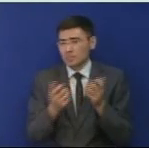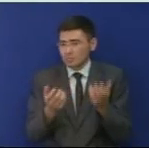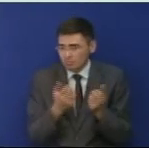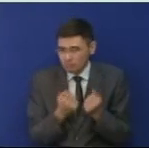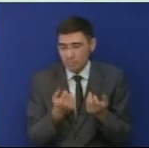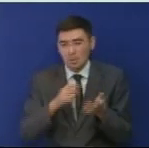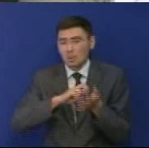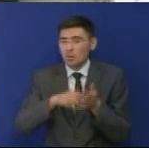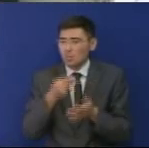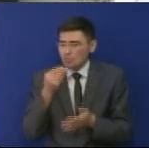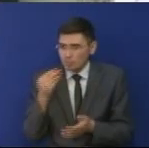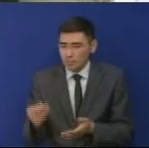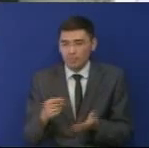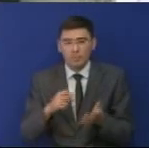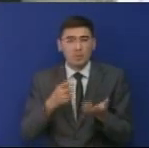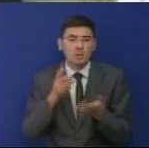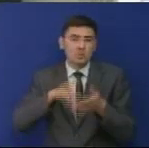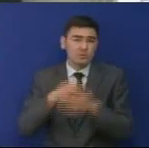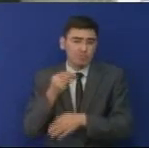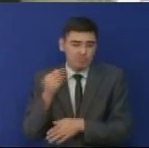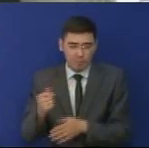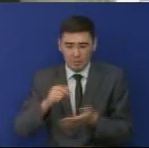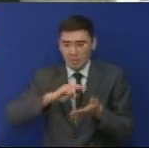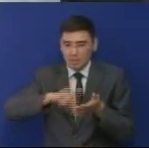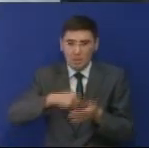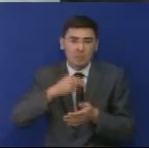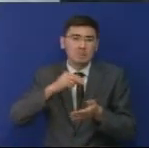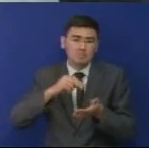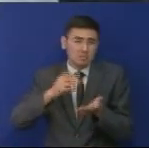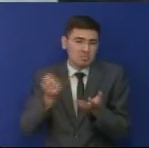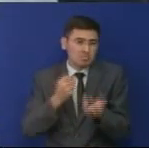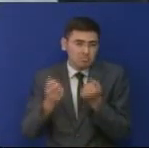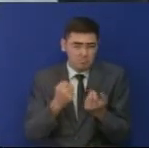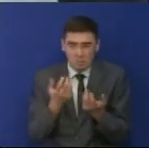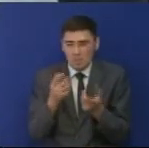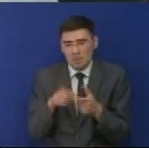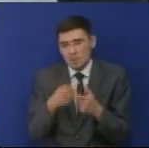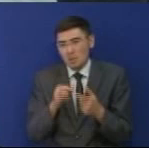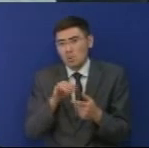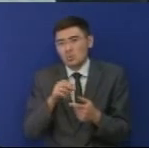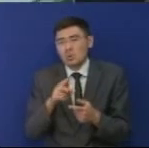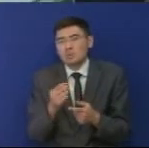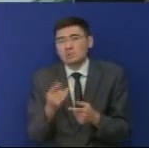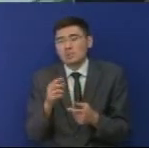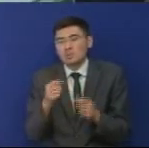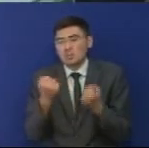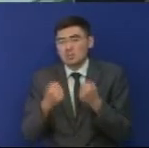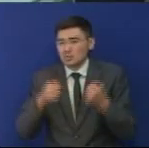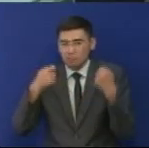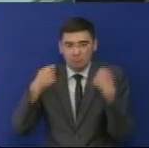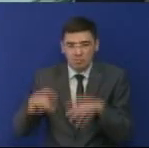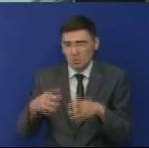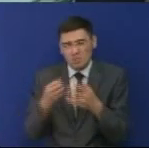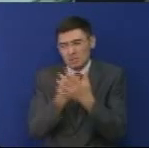налог на транспорт, получить адресную и медицинские справки, а также провести утилизацию транспортных средств и получить другие виды услуг.